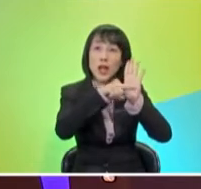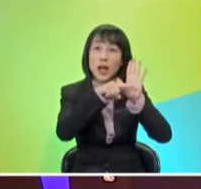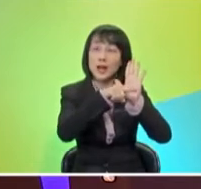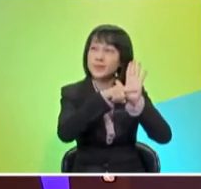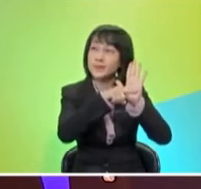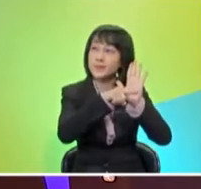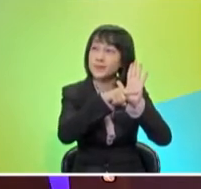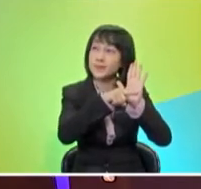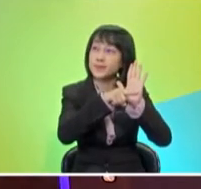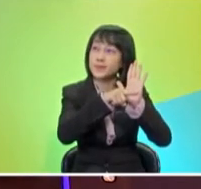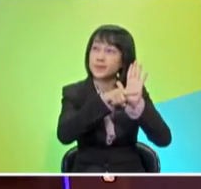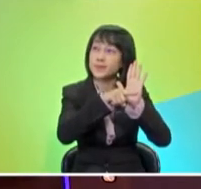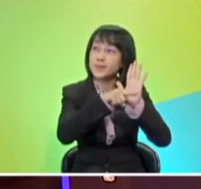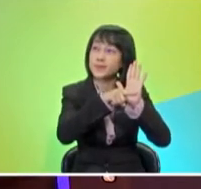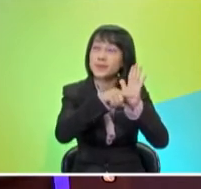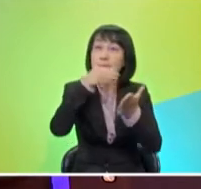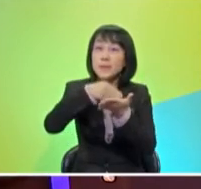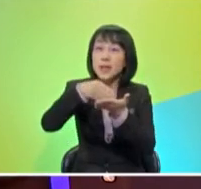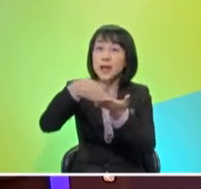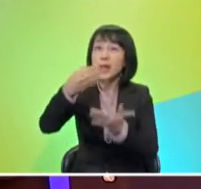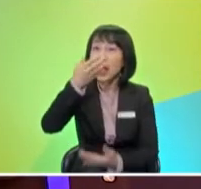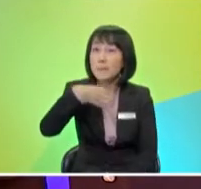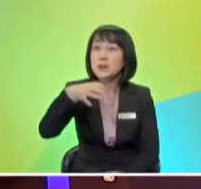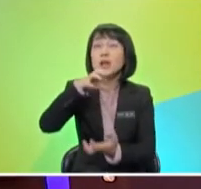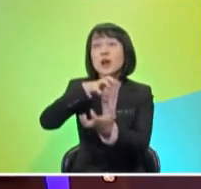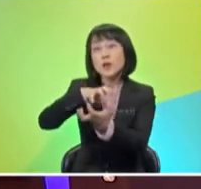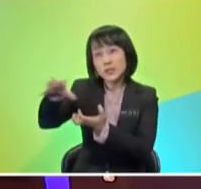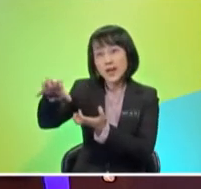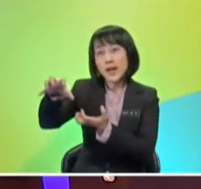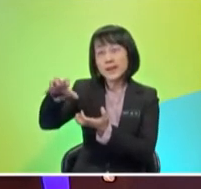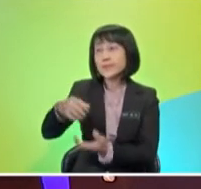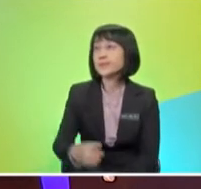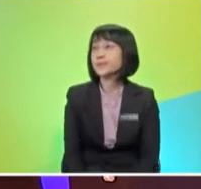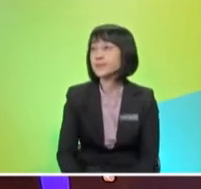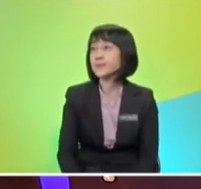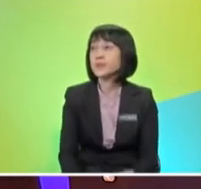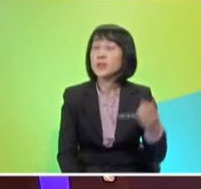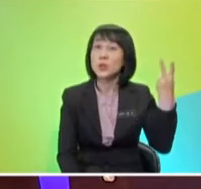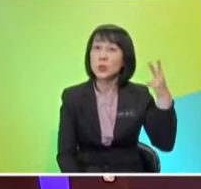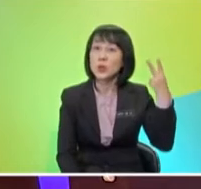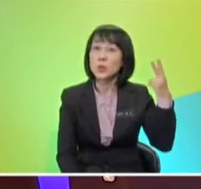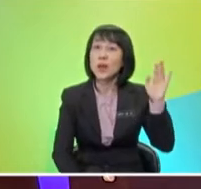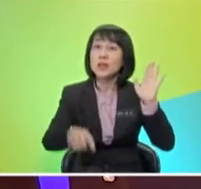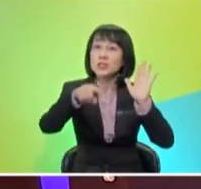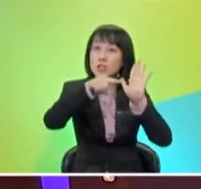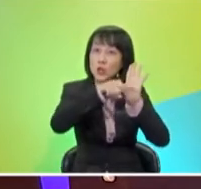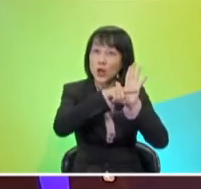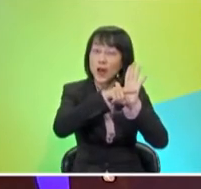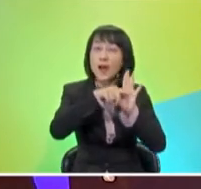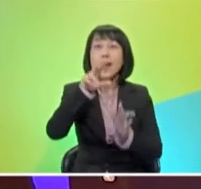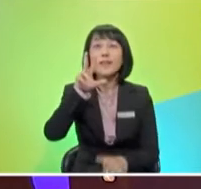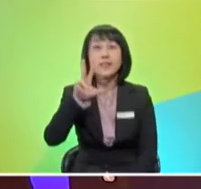bilangan April yang rusak Oke kita baca 12 tolak